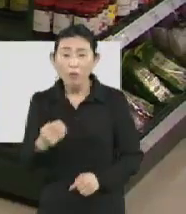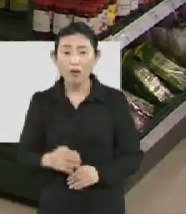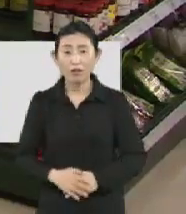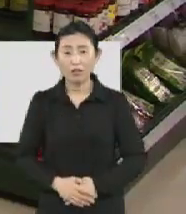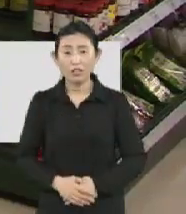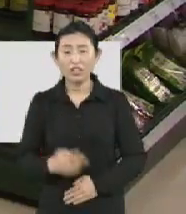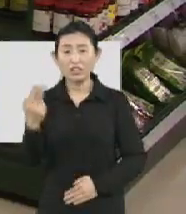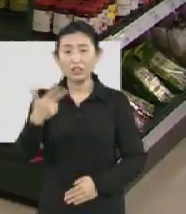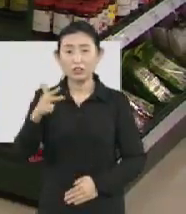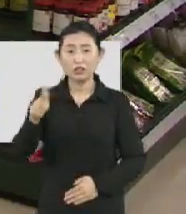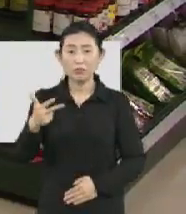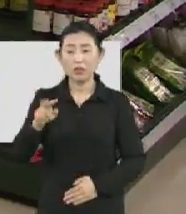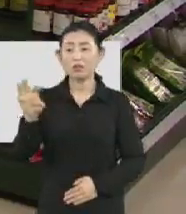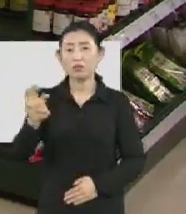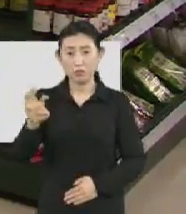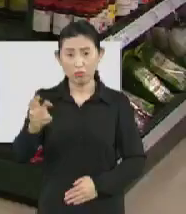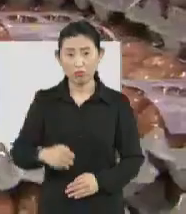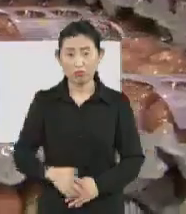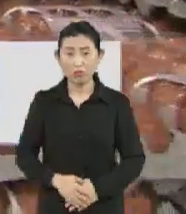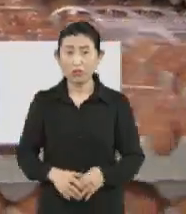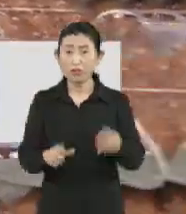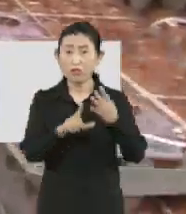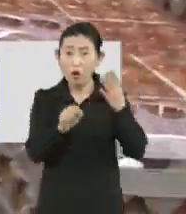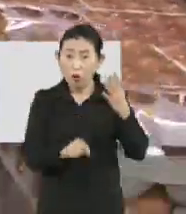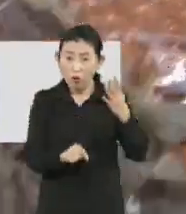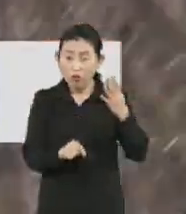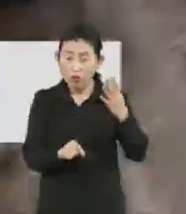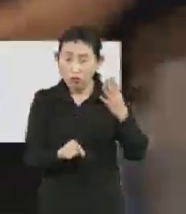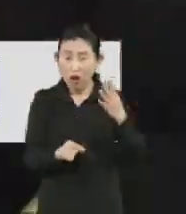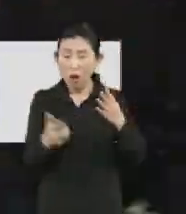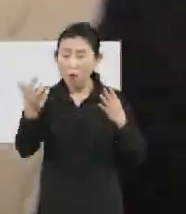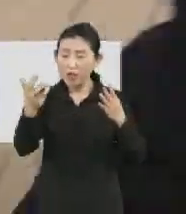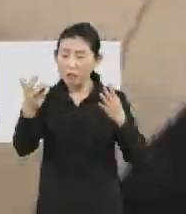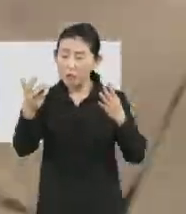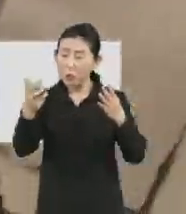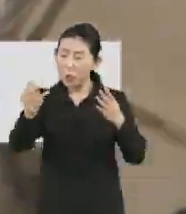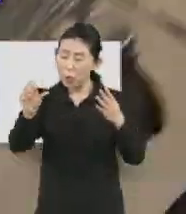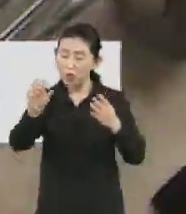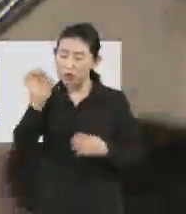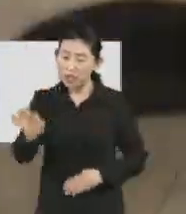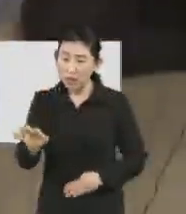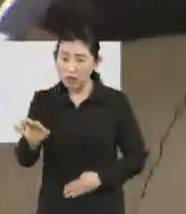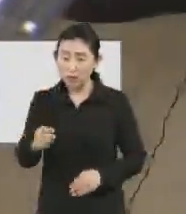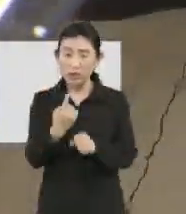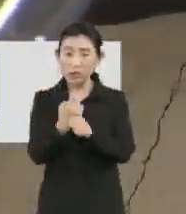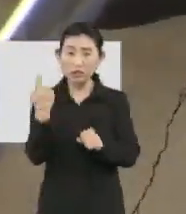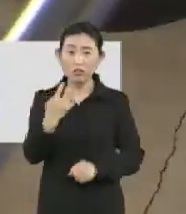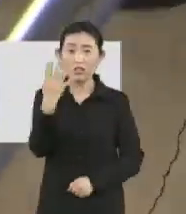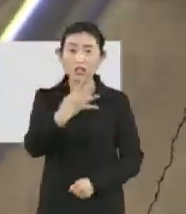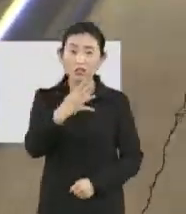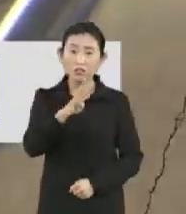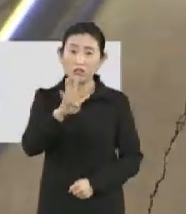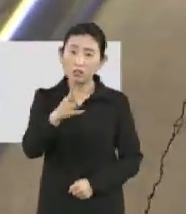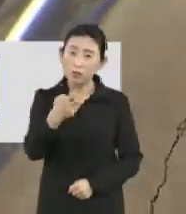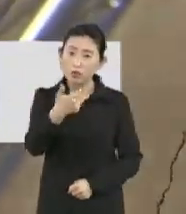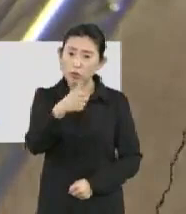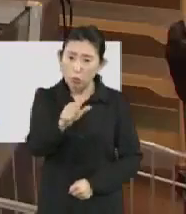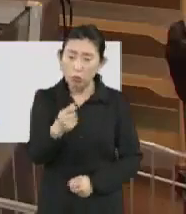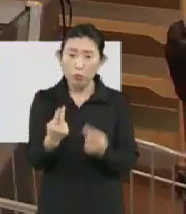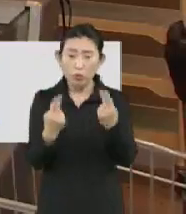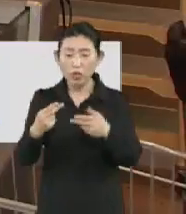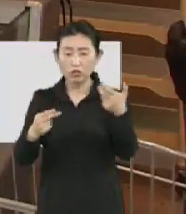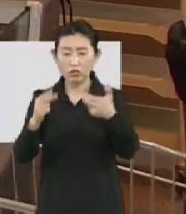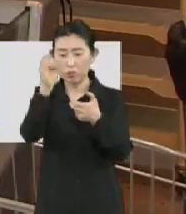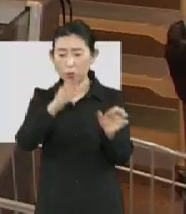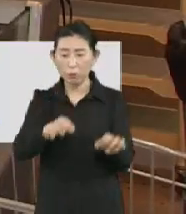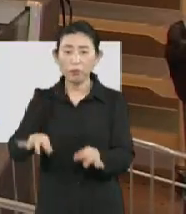가격은 7,730원으로 지난달 말보다는 85원 내렸지만 예년에 4,363원보다는